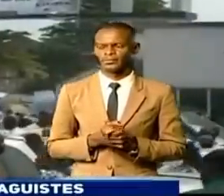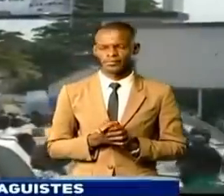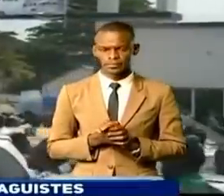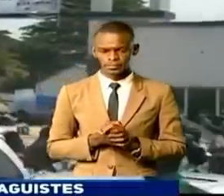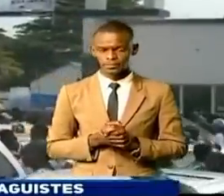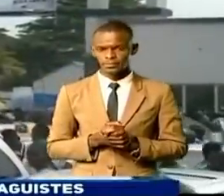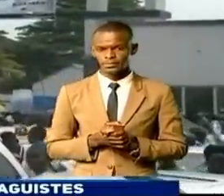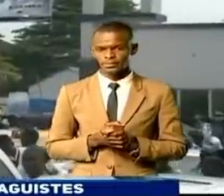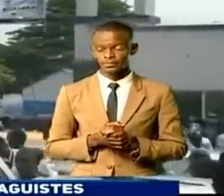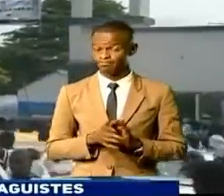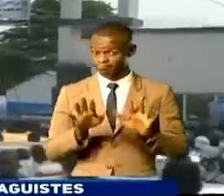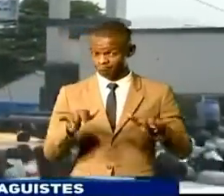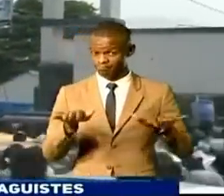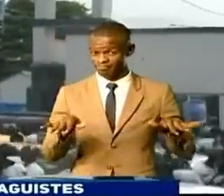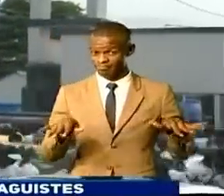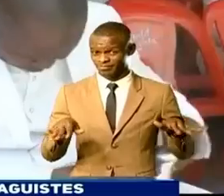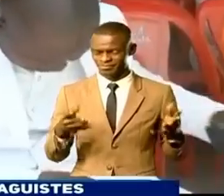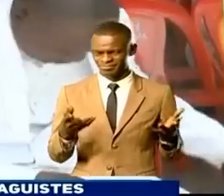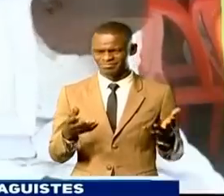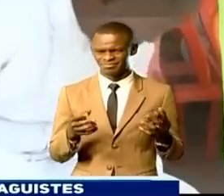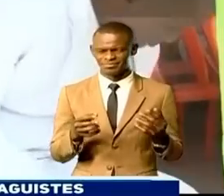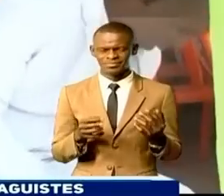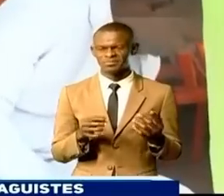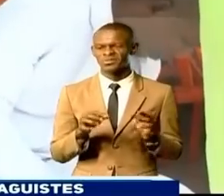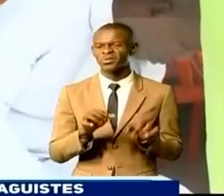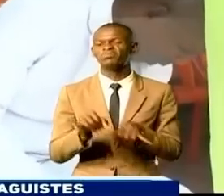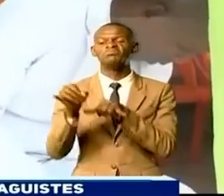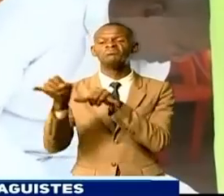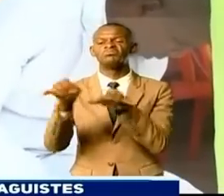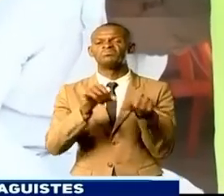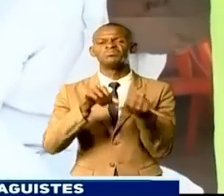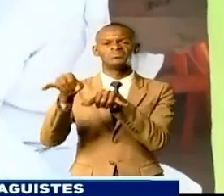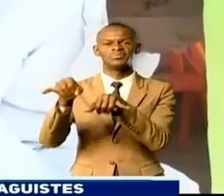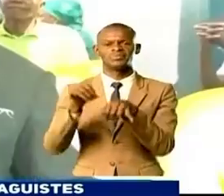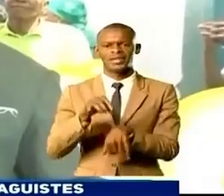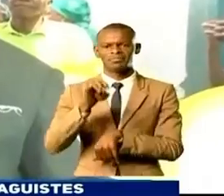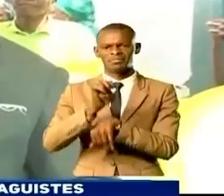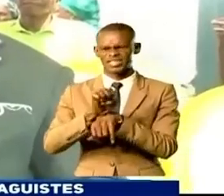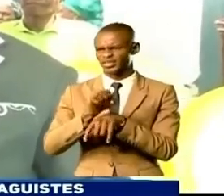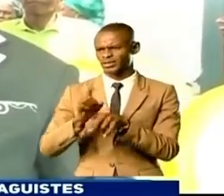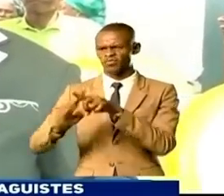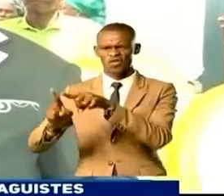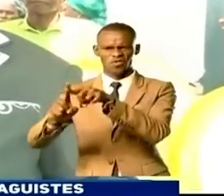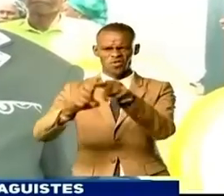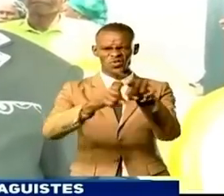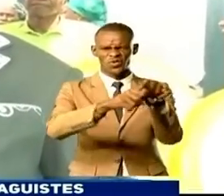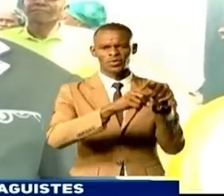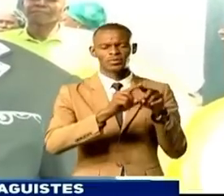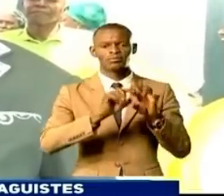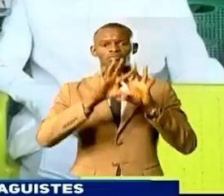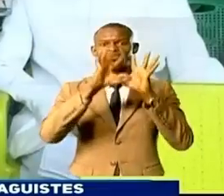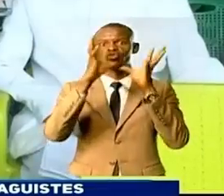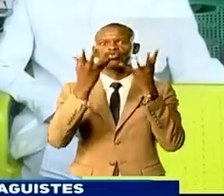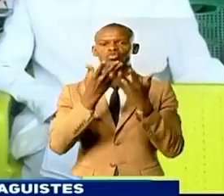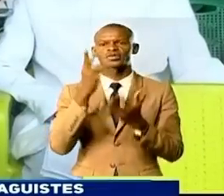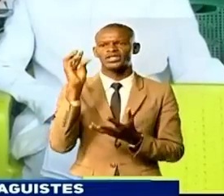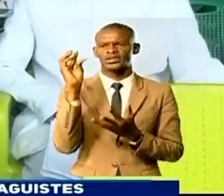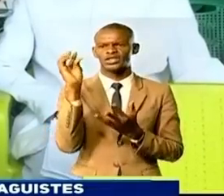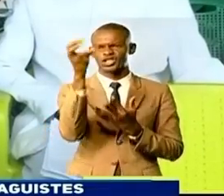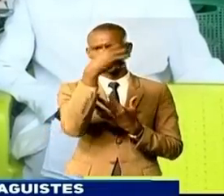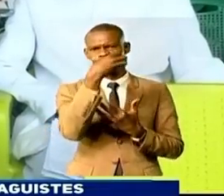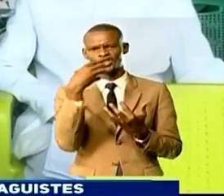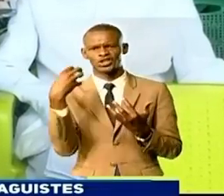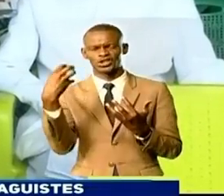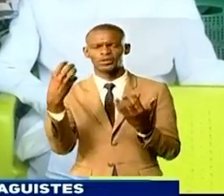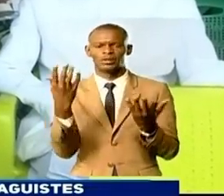À l'instar d'autres forces vives socio-spirituelles kimbanguistes disséminées dans les quatre coins du monde entier, la synergie de